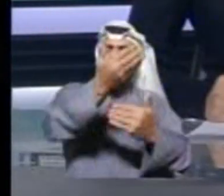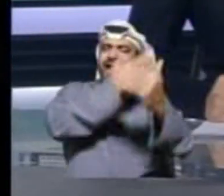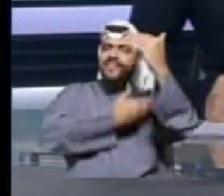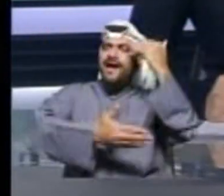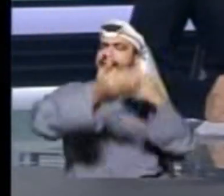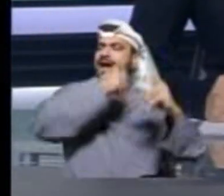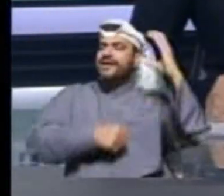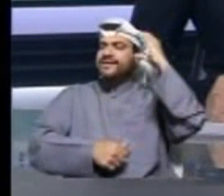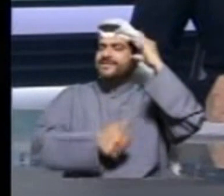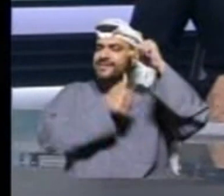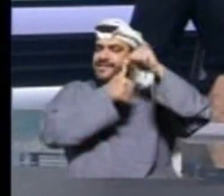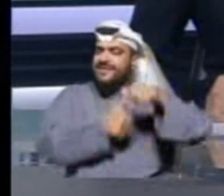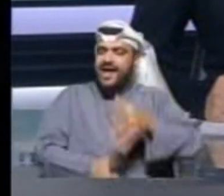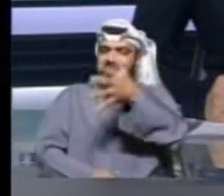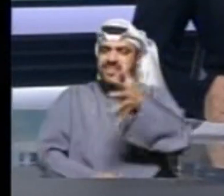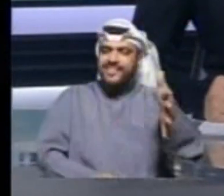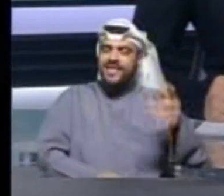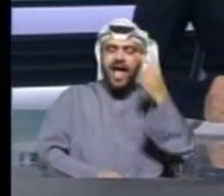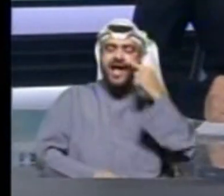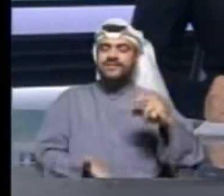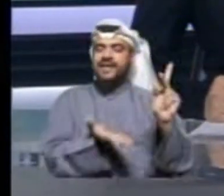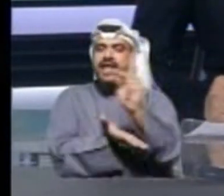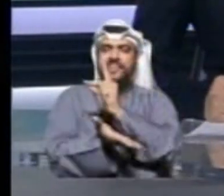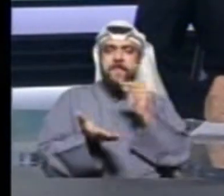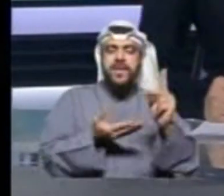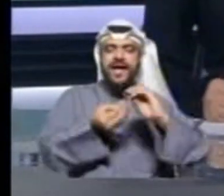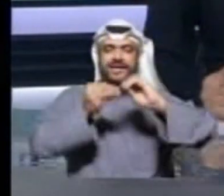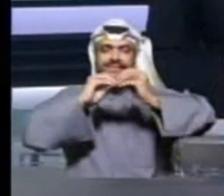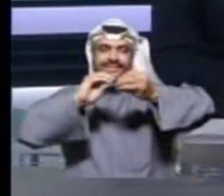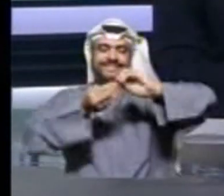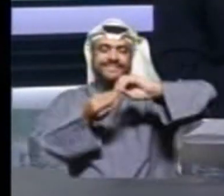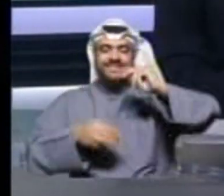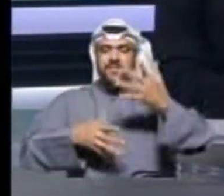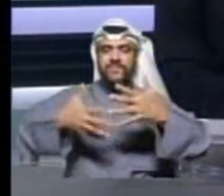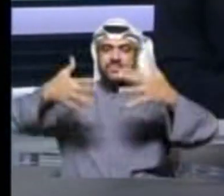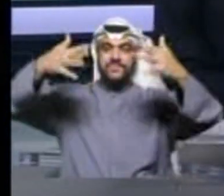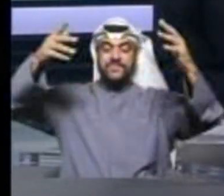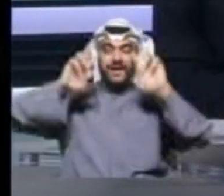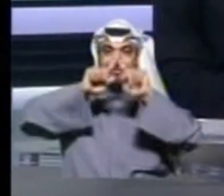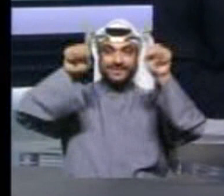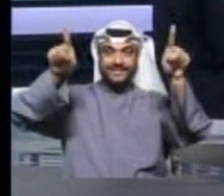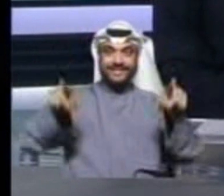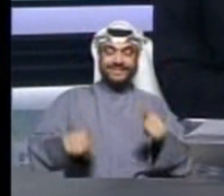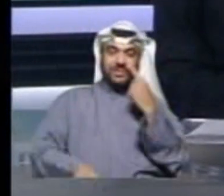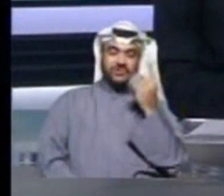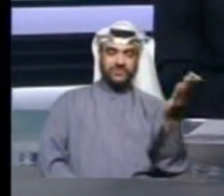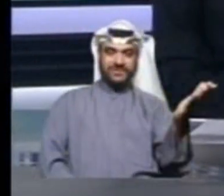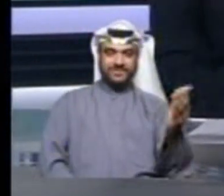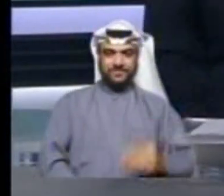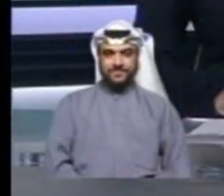بساتين النخيل بملامح طبيعية متجددة ومتغيرة في ألوانها وأشكالها بتغير فصول